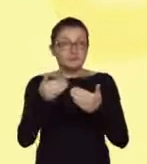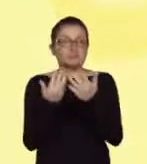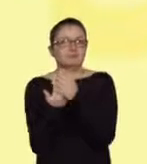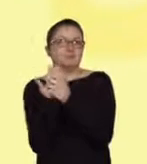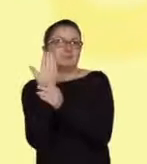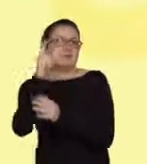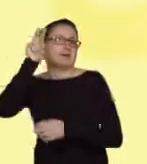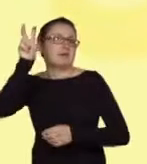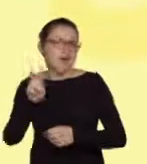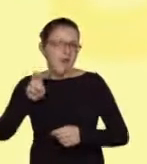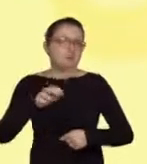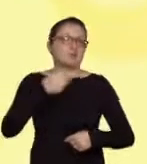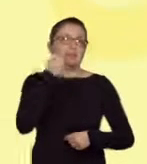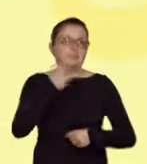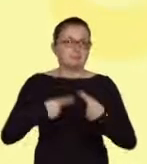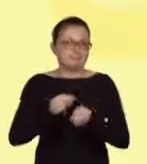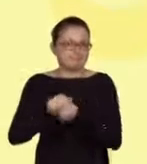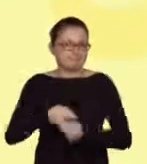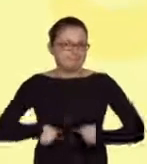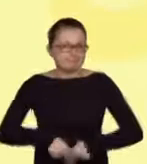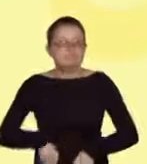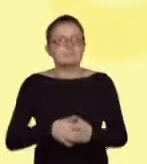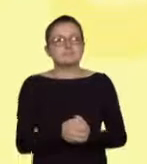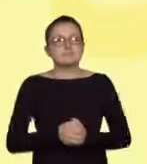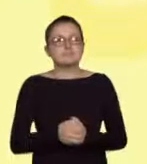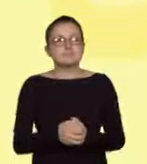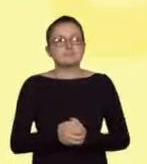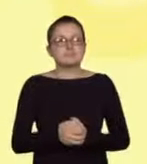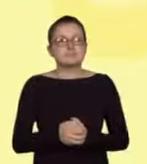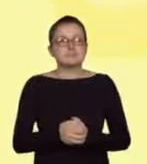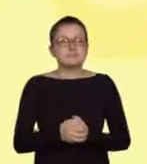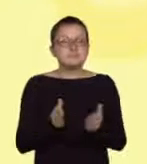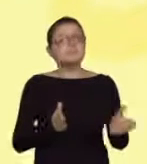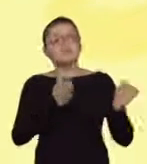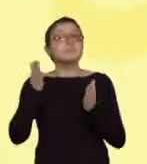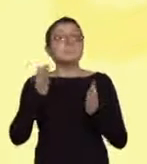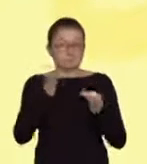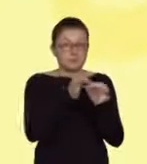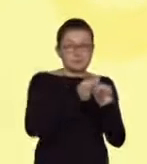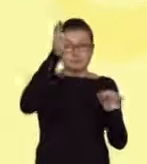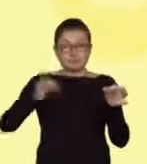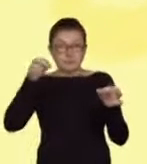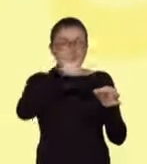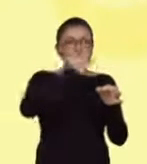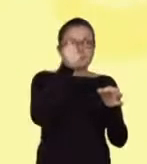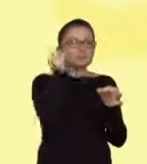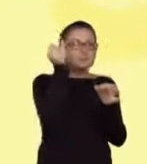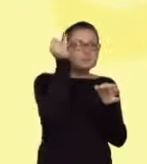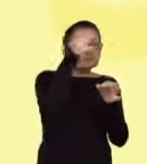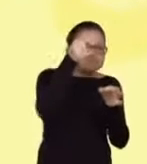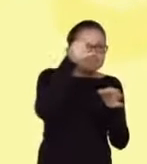się z żołądka do dwunastnicy. Następnym krokiem było dodanie do zestawu pierwszego kilku